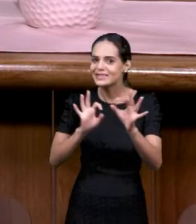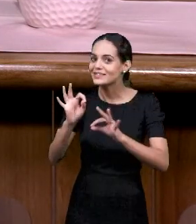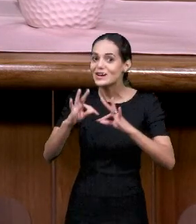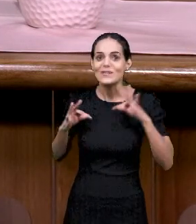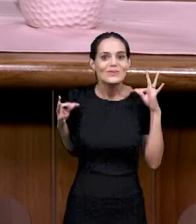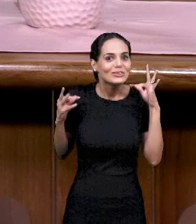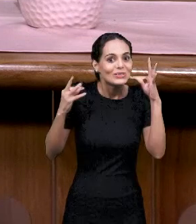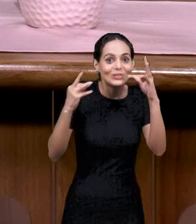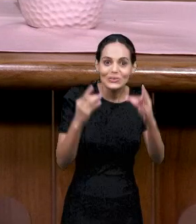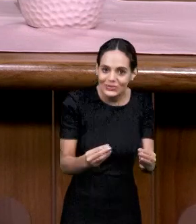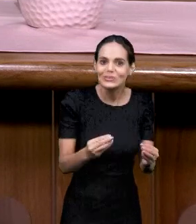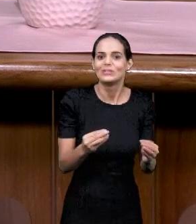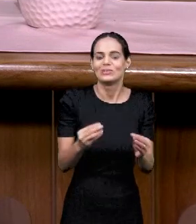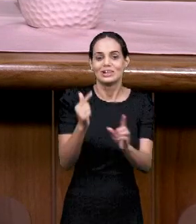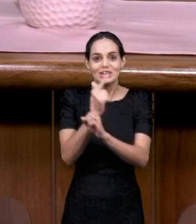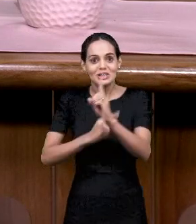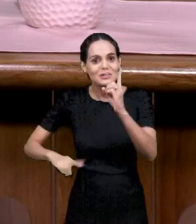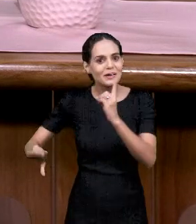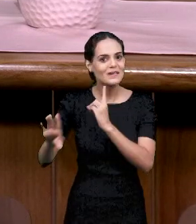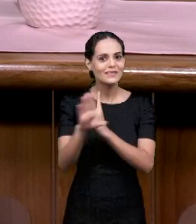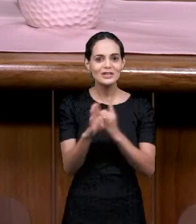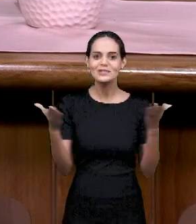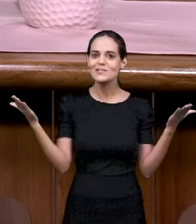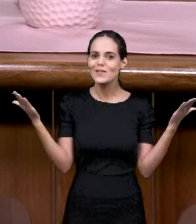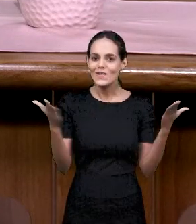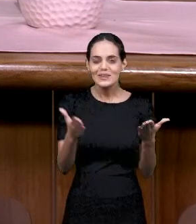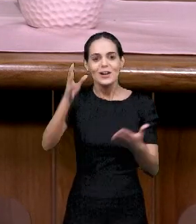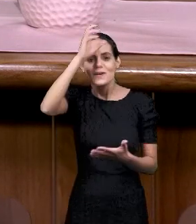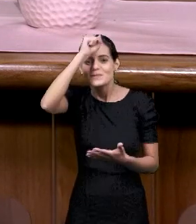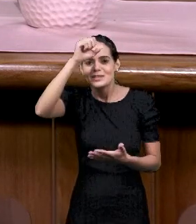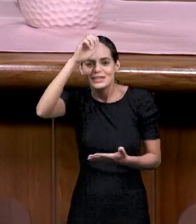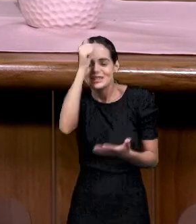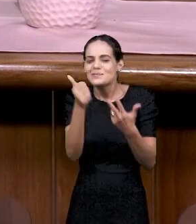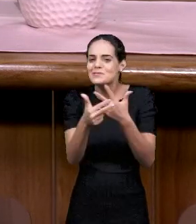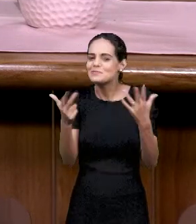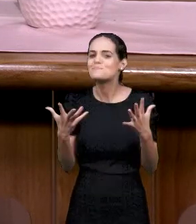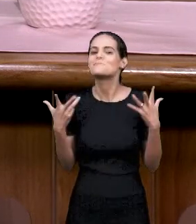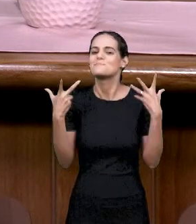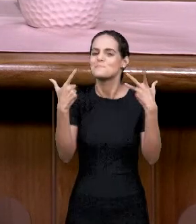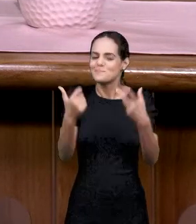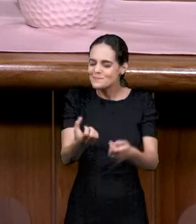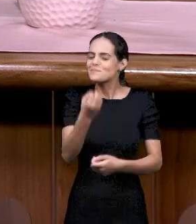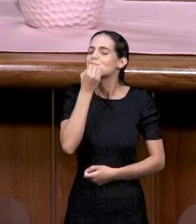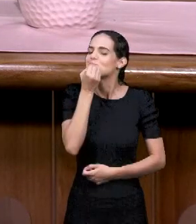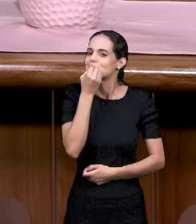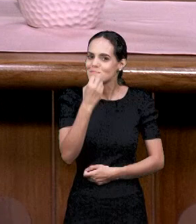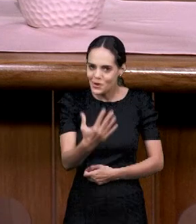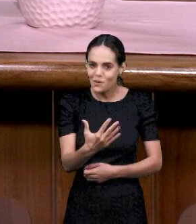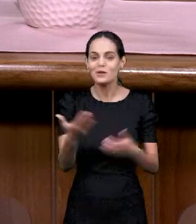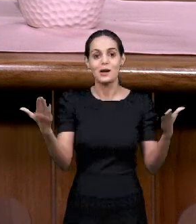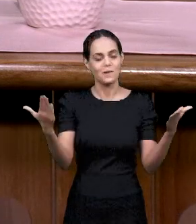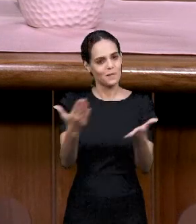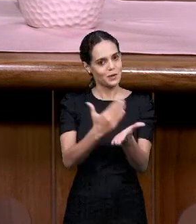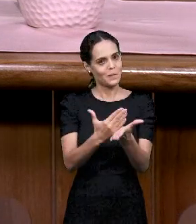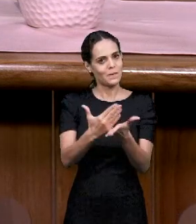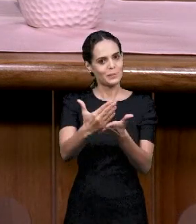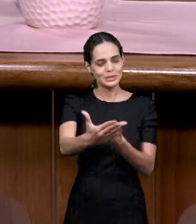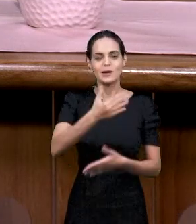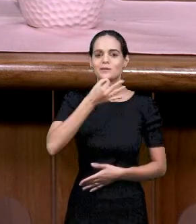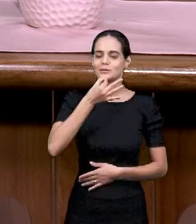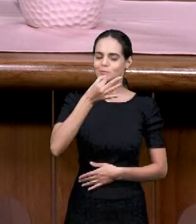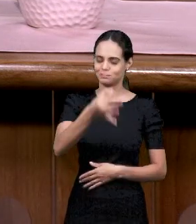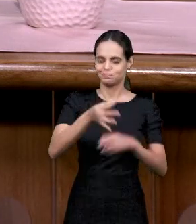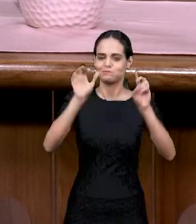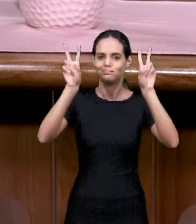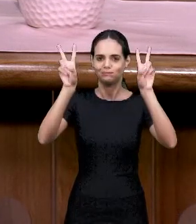préparé géographiquement afin qu'aujourd'hui nous puissions apprendre des leçons notables, merveilleuses pour nous. Et nous allons commencer maintenant le commentaire